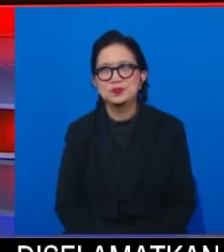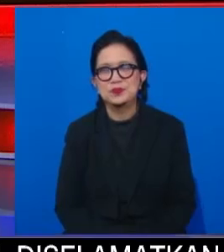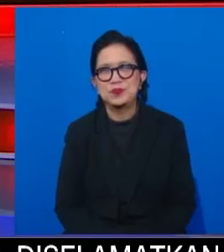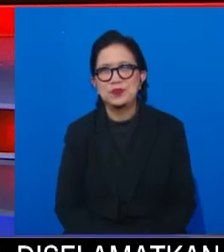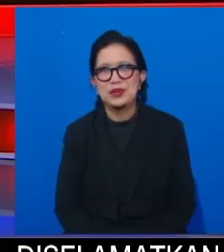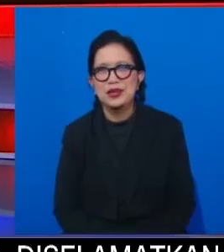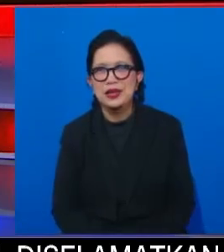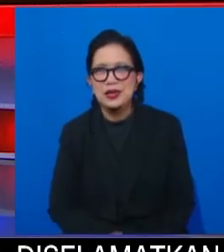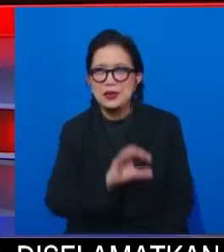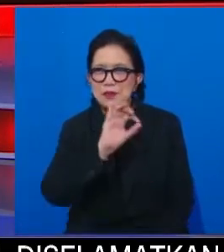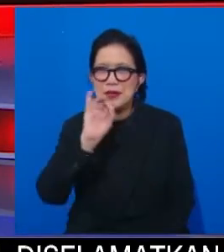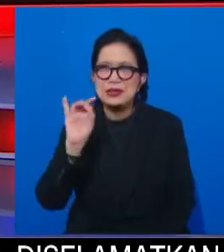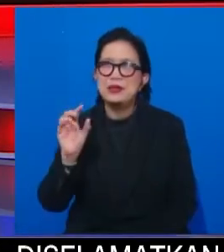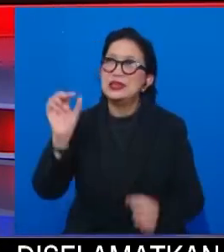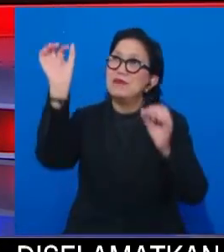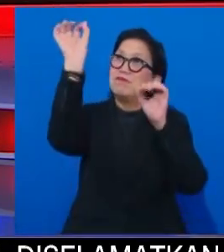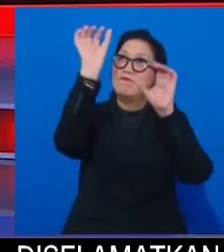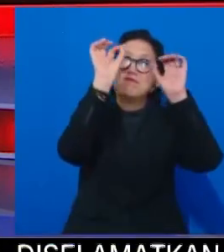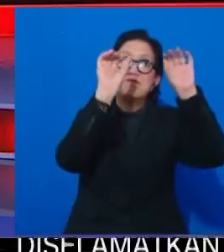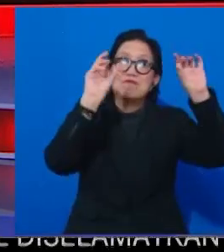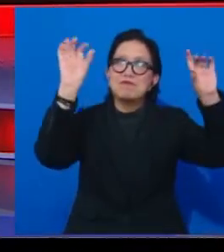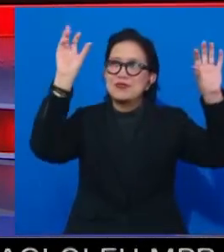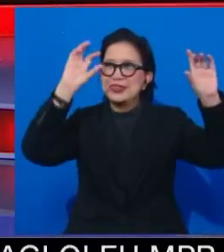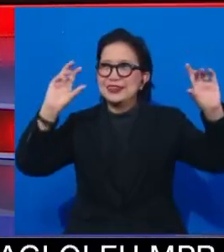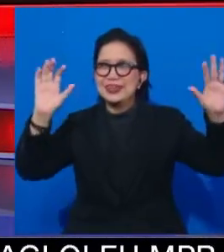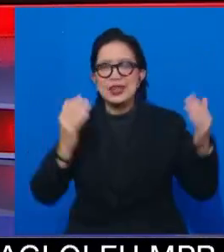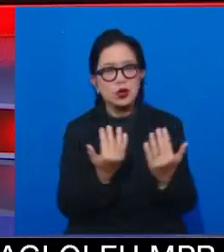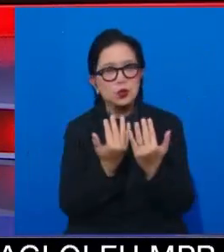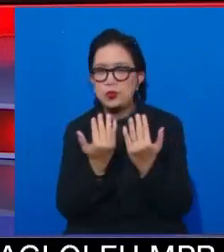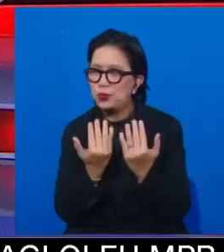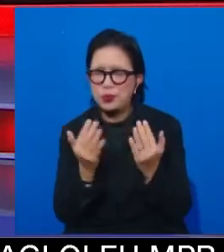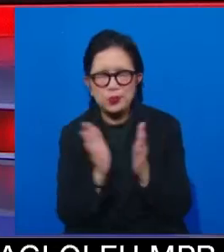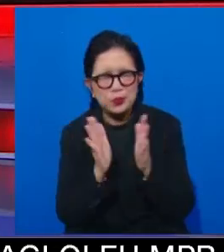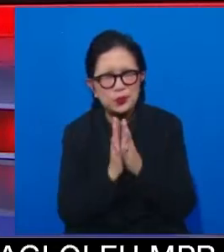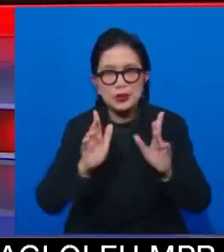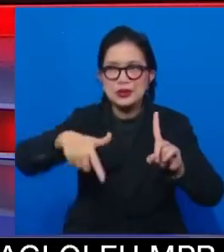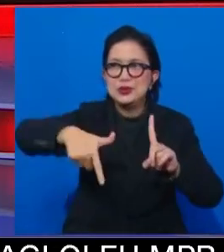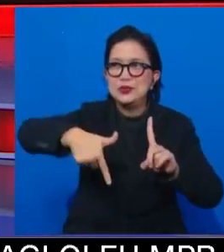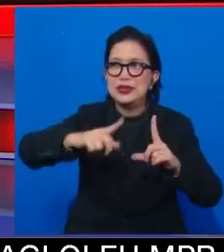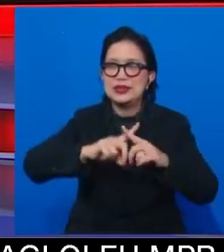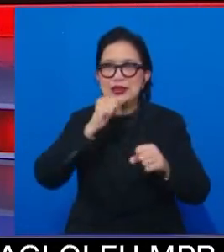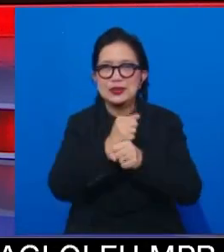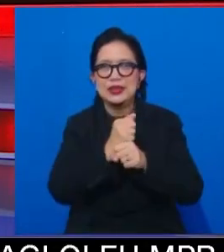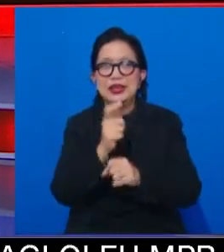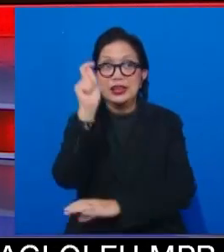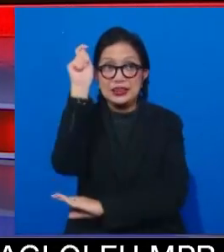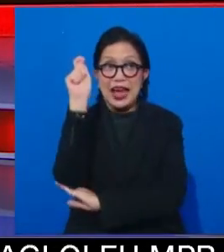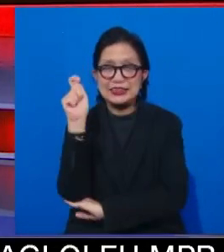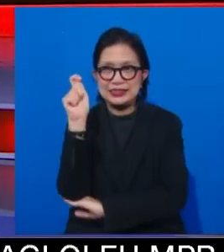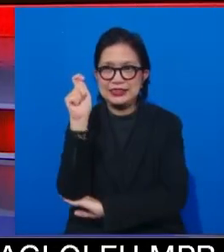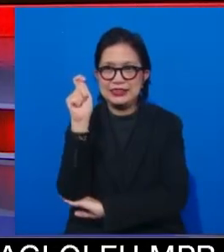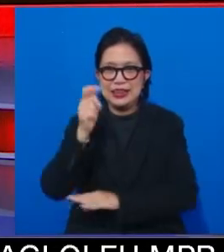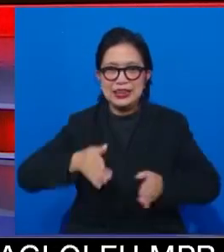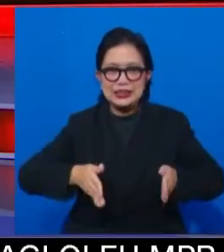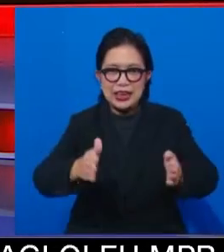Banyak cara untuk menghias suatu wilayah menyambut hari ulang tahun kemerdekaan Republik Indonesia. Di Tasikmalaya, Jawa Barat, ada satu kampung yang menyulap jalan